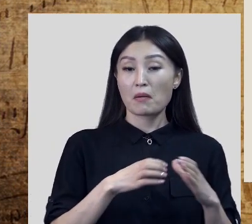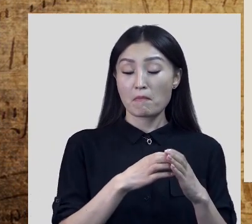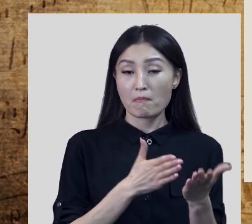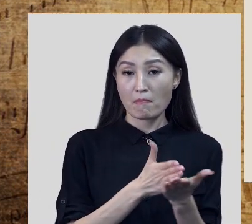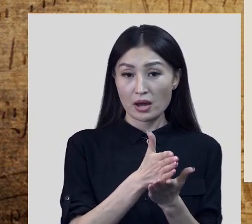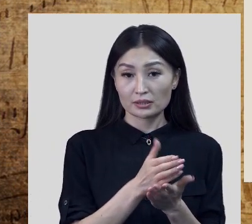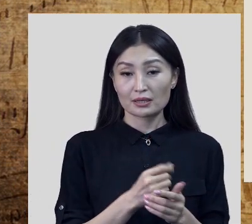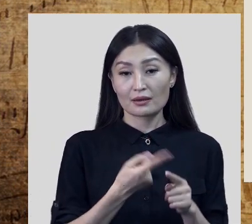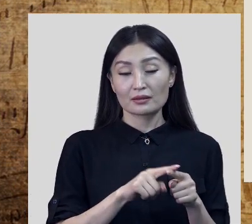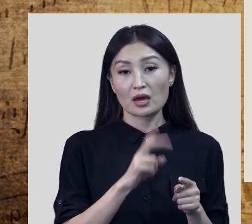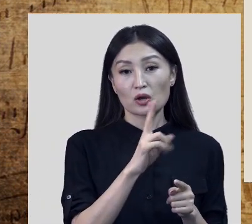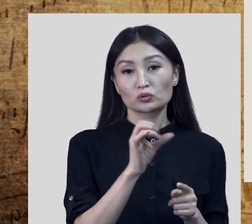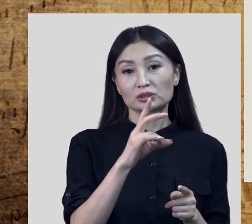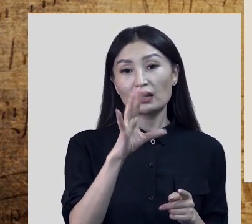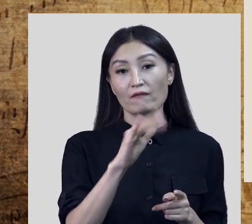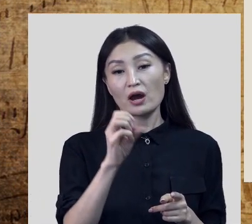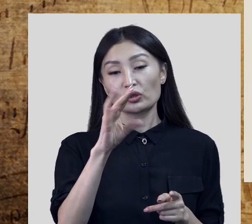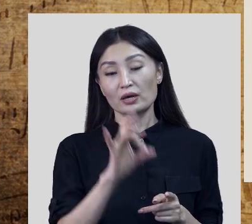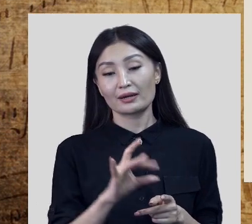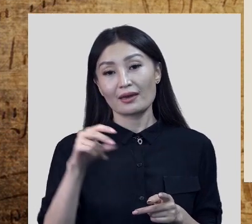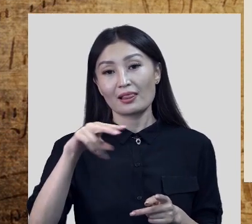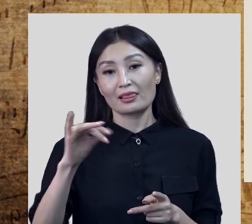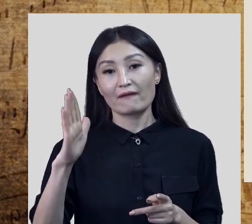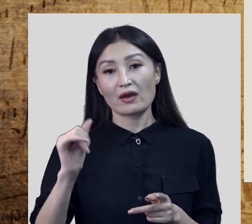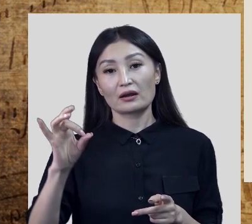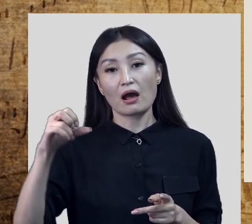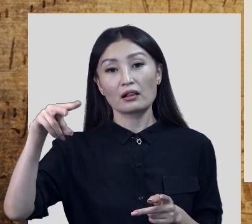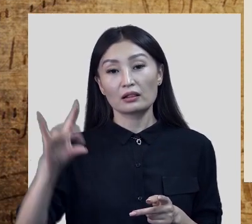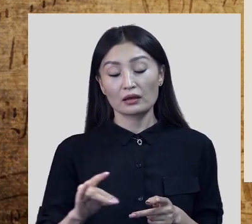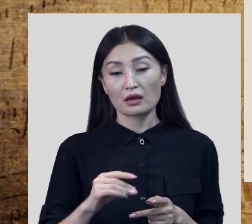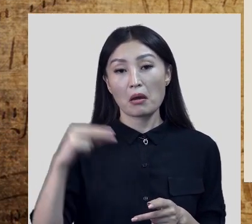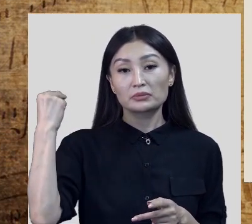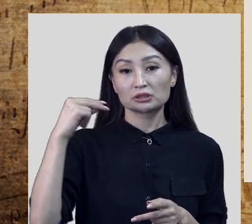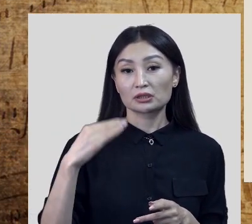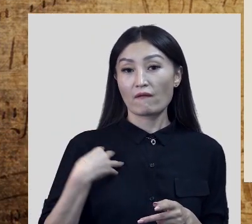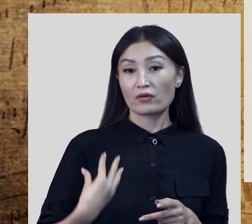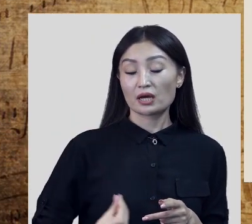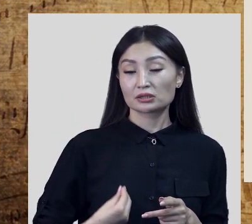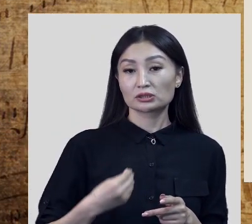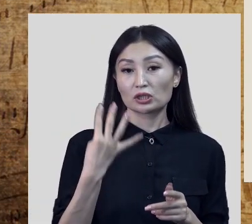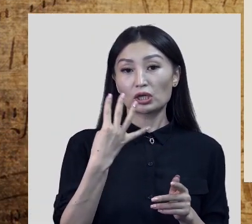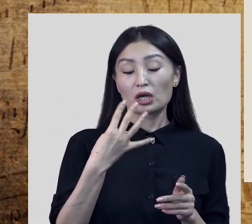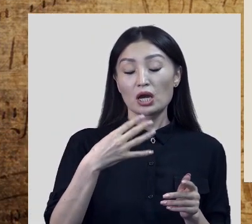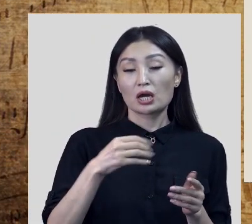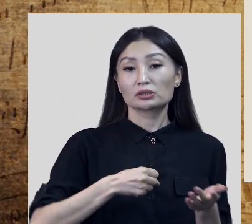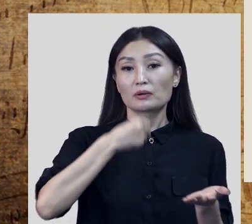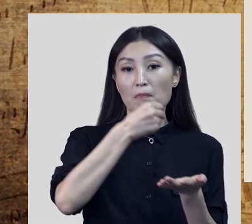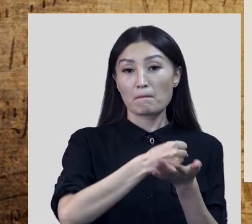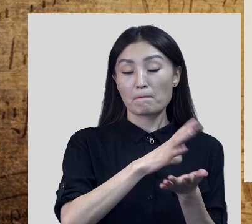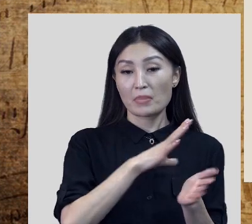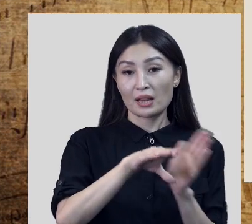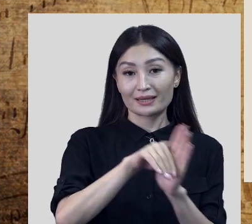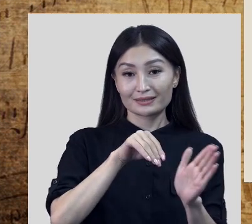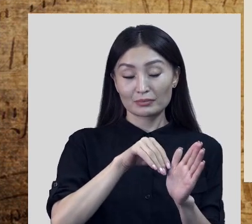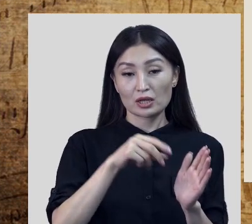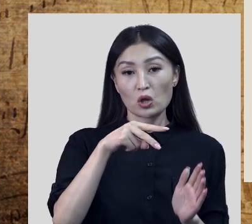великобритании это консерваторы и либералы президентом франции в 1848 году был избран